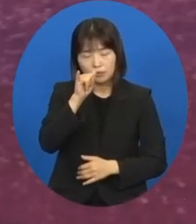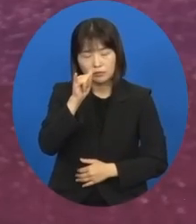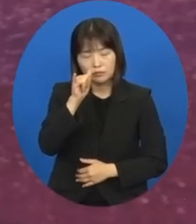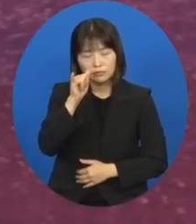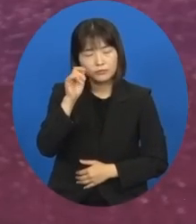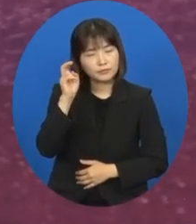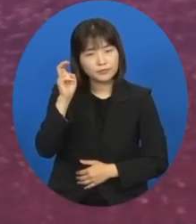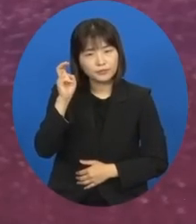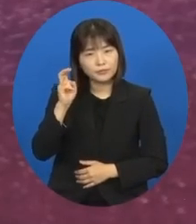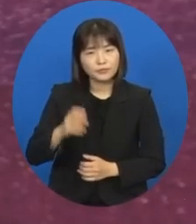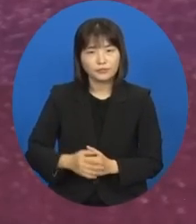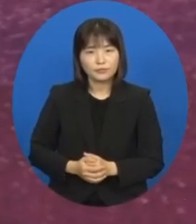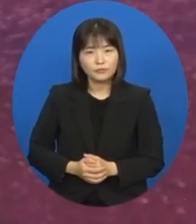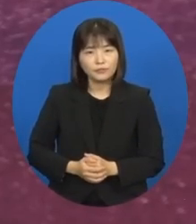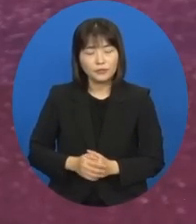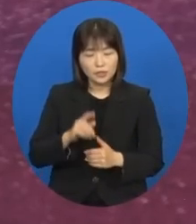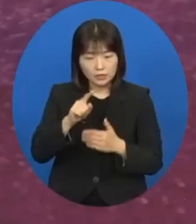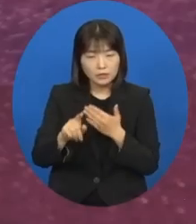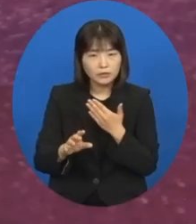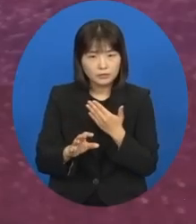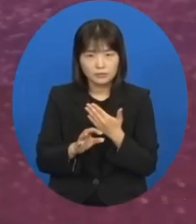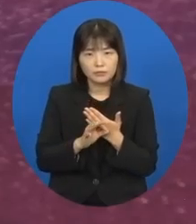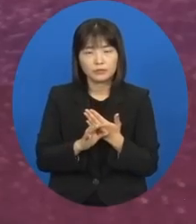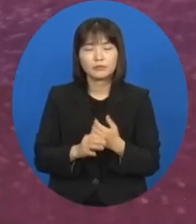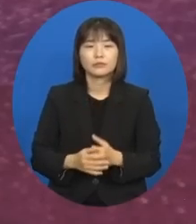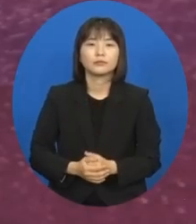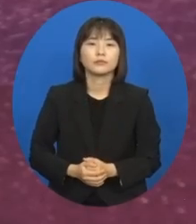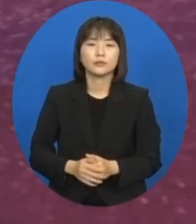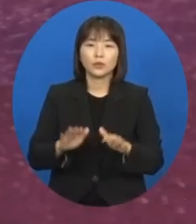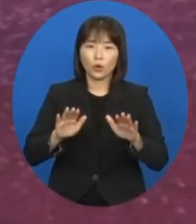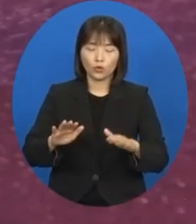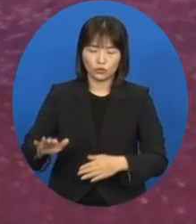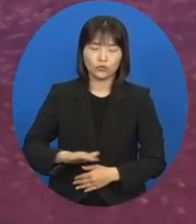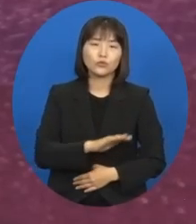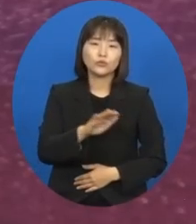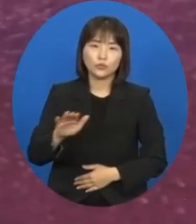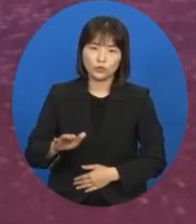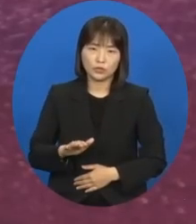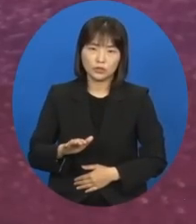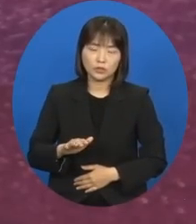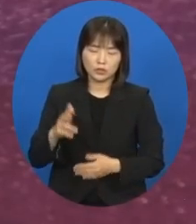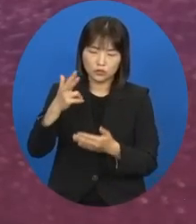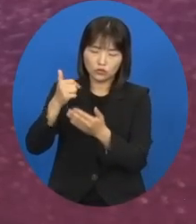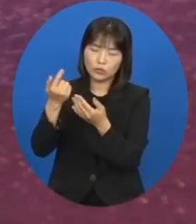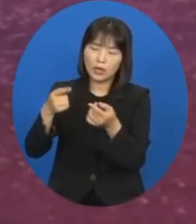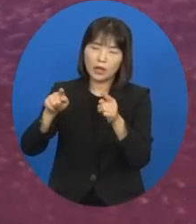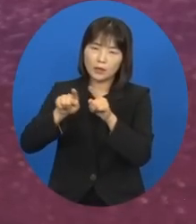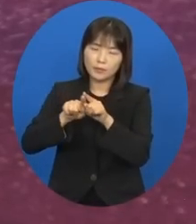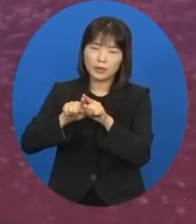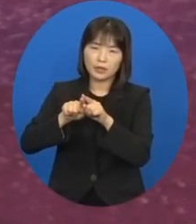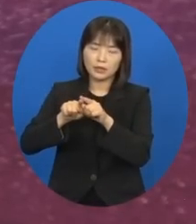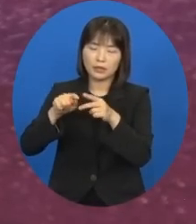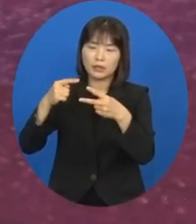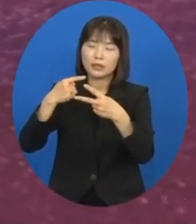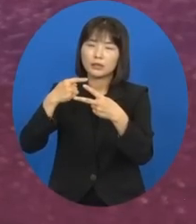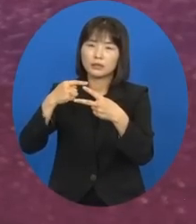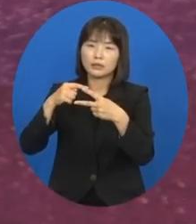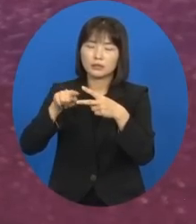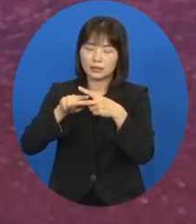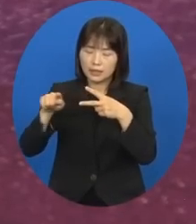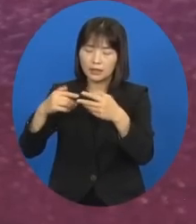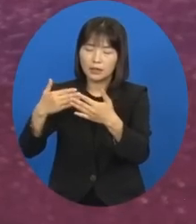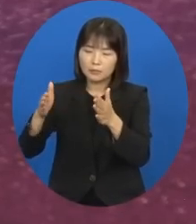모르겠습니다 그렇다면 오늘 우리가 지금 주와 함께 다락방에 있는 것입니다